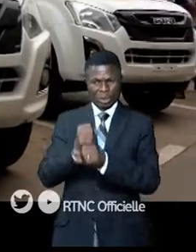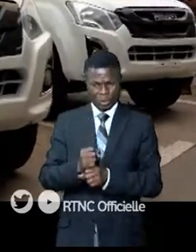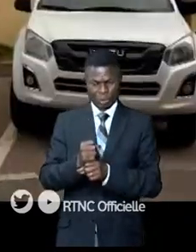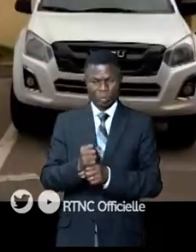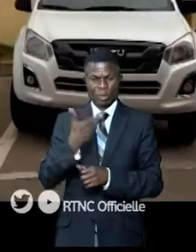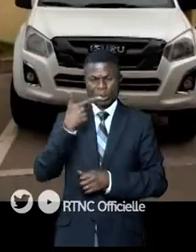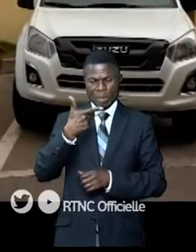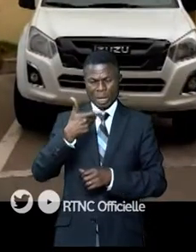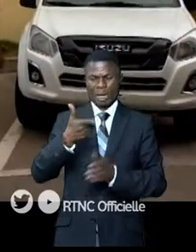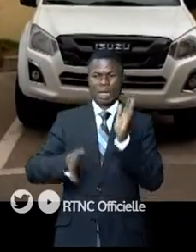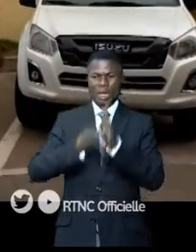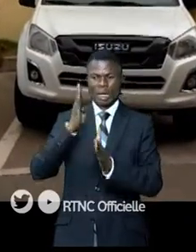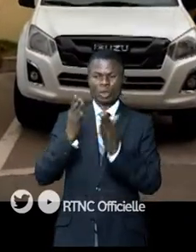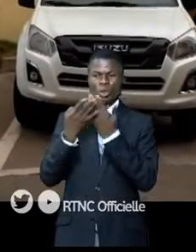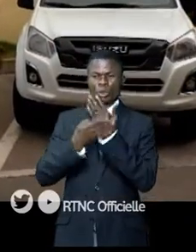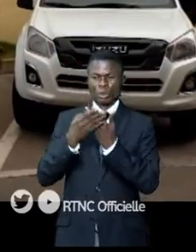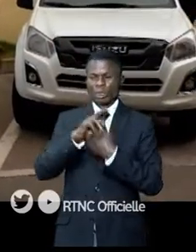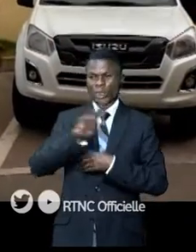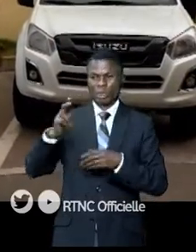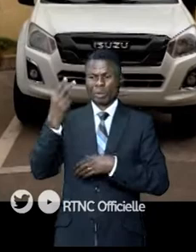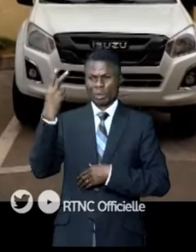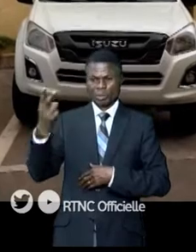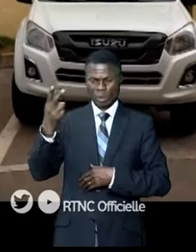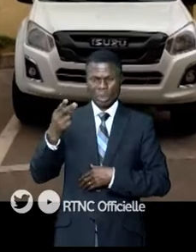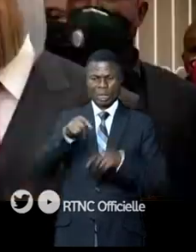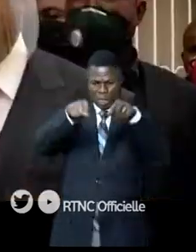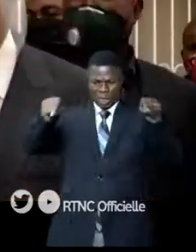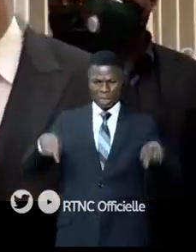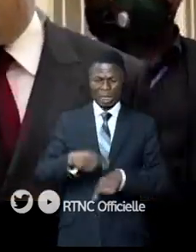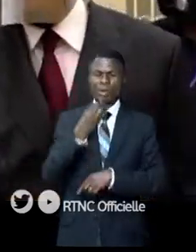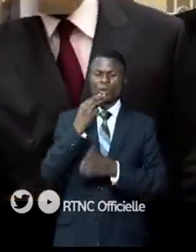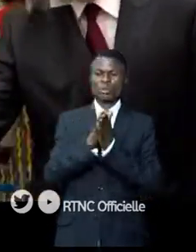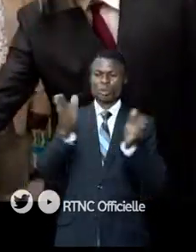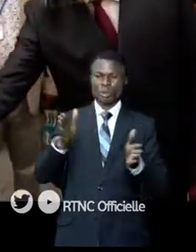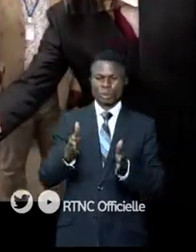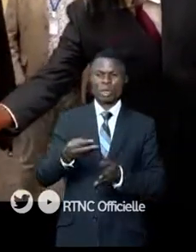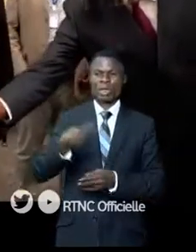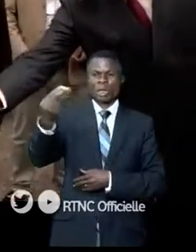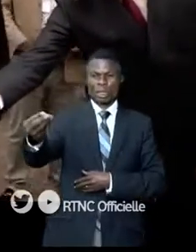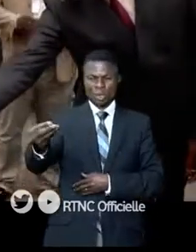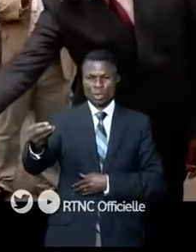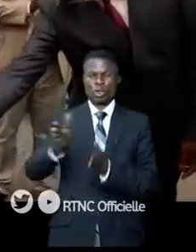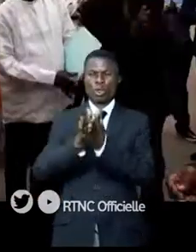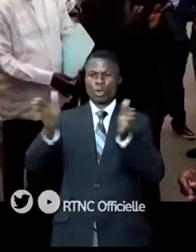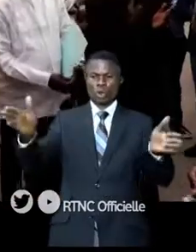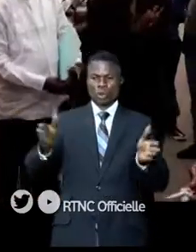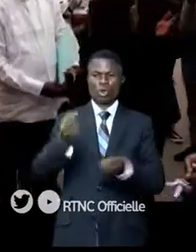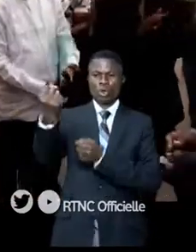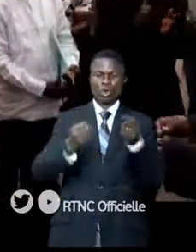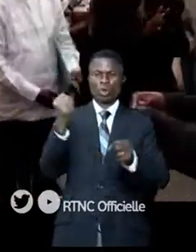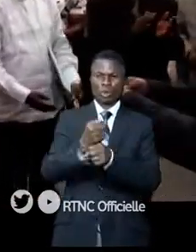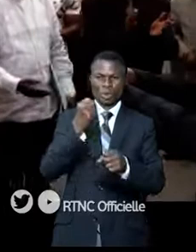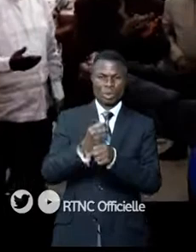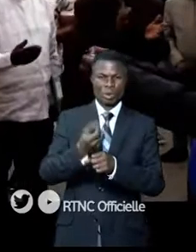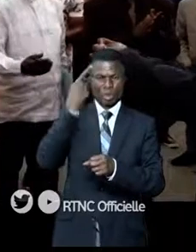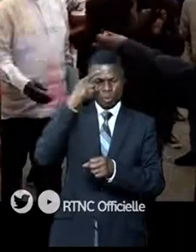C'est mardi 14 juillet 2020 dans l'enceinte de l'inspection générale des finances à la remise officielle de véhicules, des services à l'usage